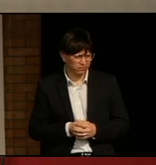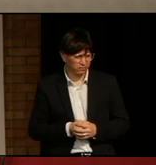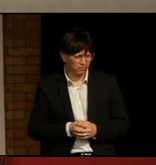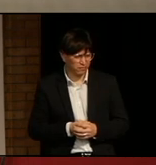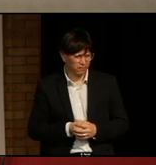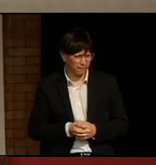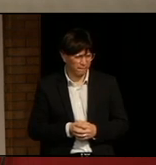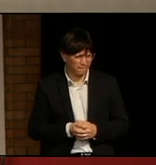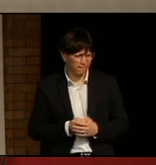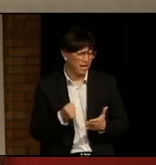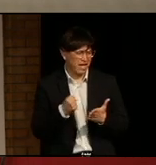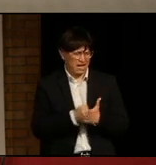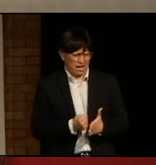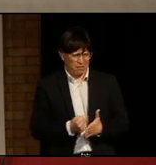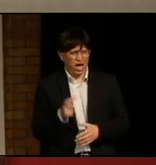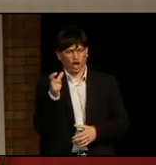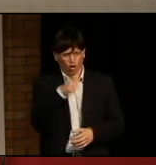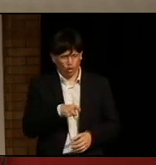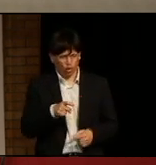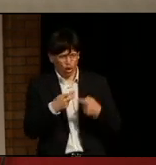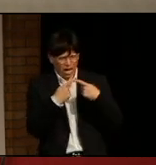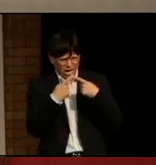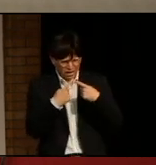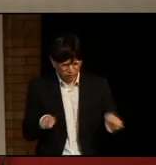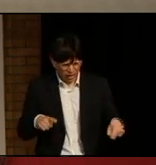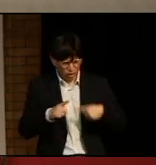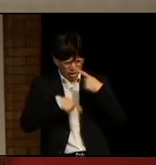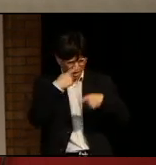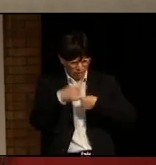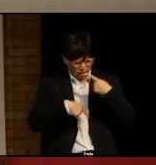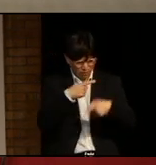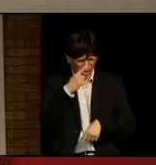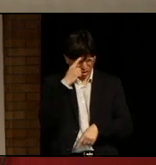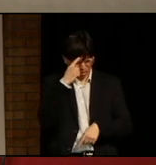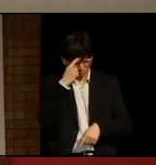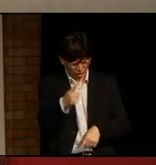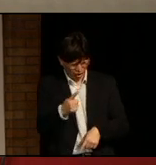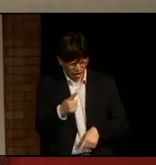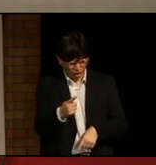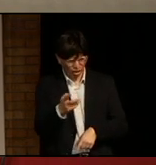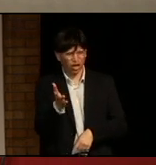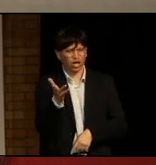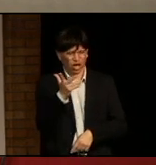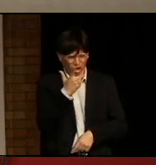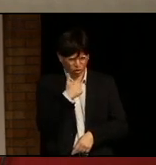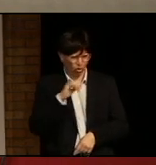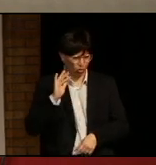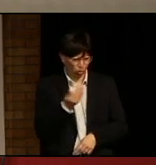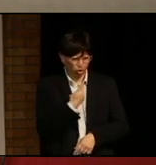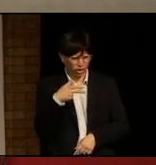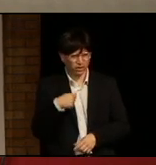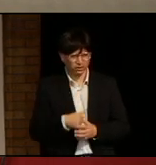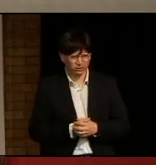il l'impatto culturale rispetto al cambiamento di mentalità che tutti auspichiamo perché